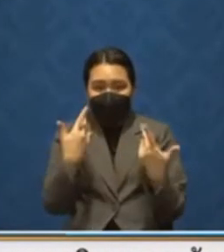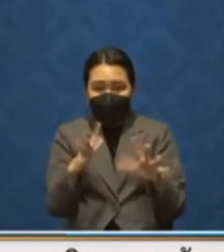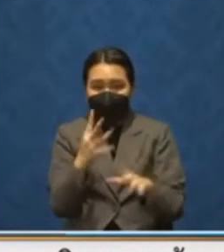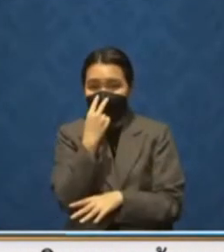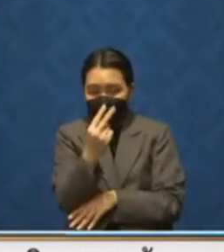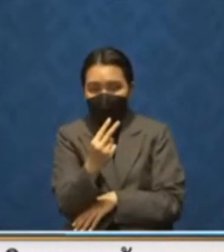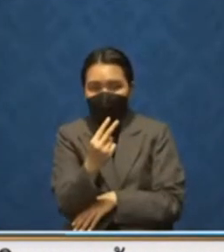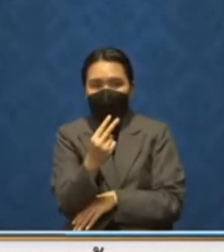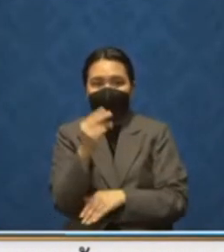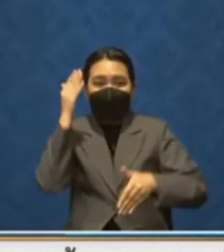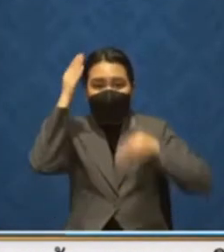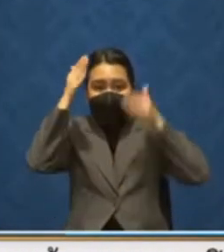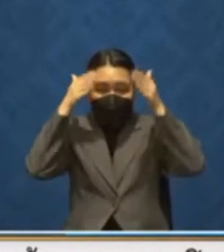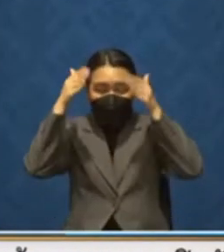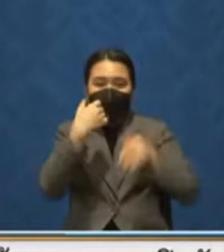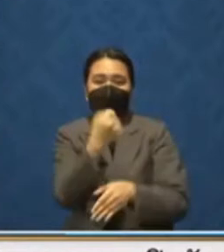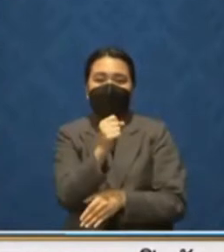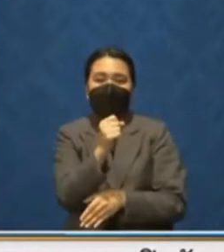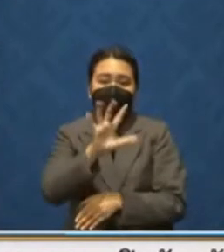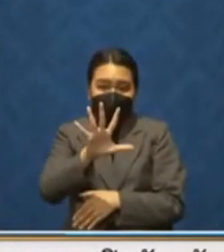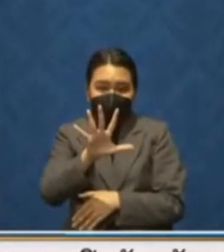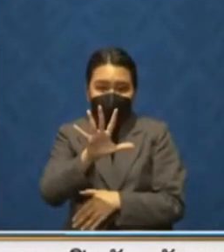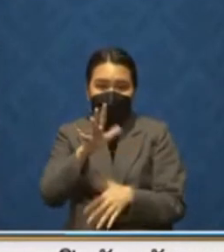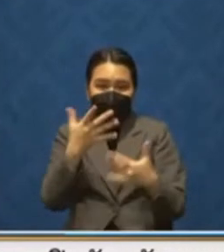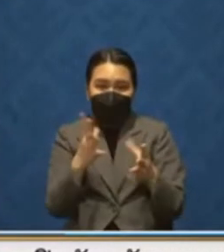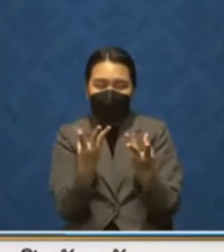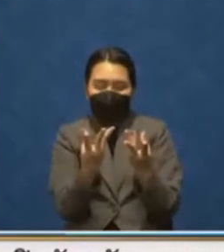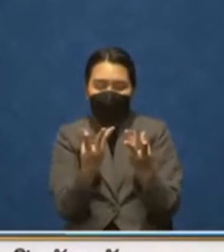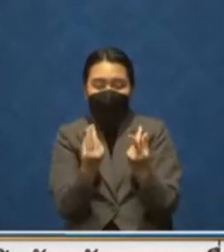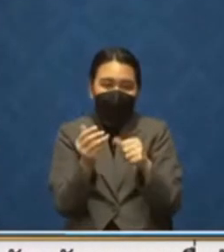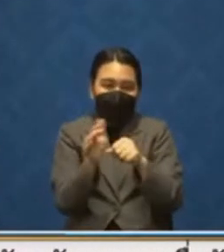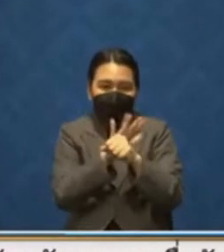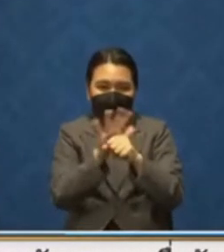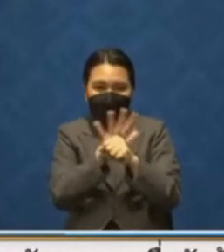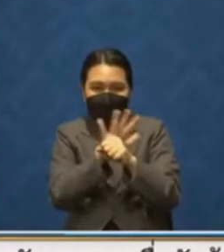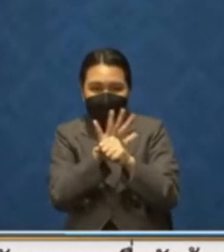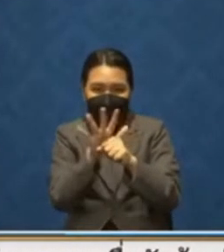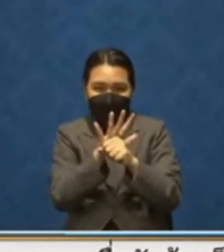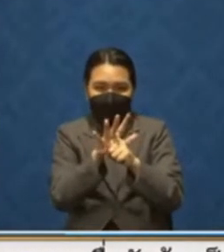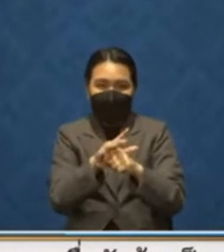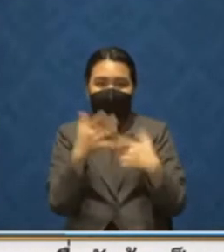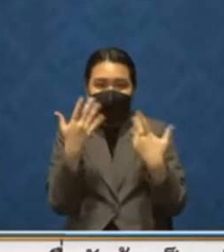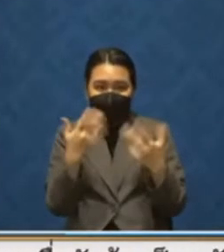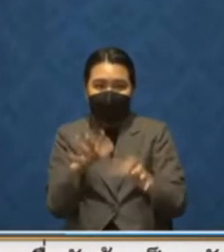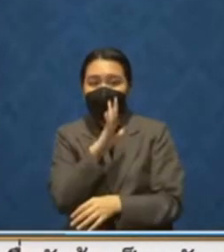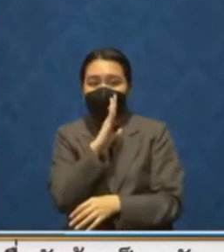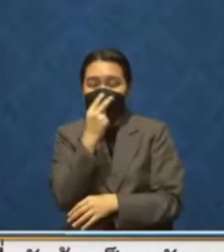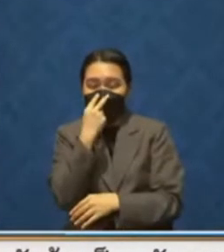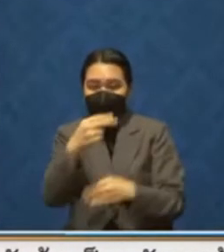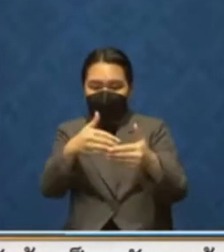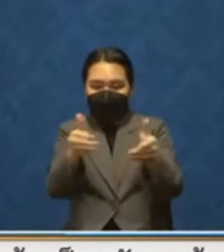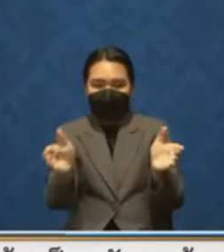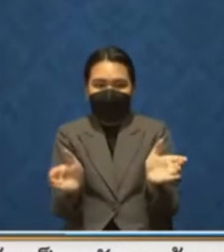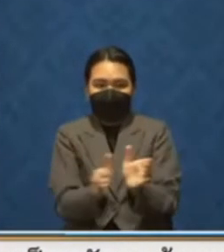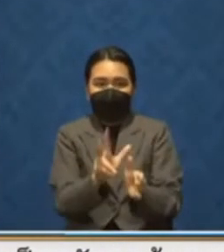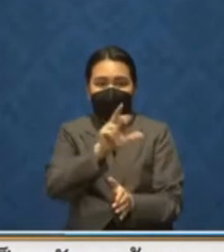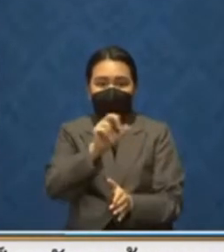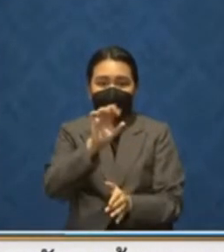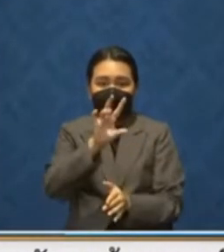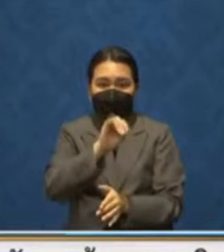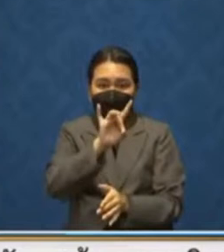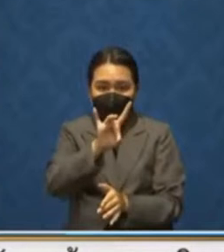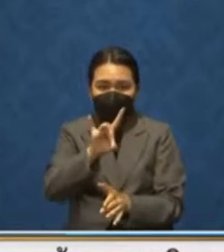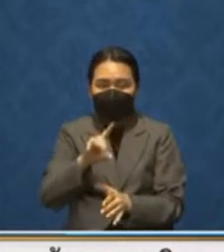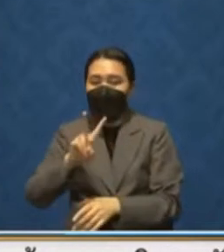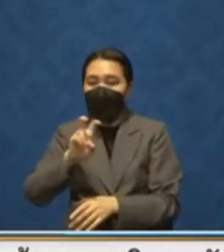มาเลย์ 15บาทในผมเอาตัวเลขกลมก่อนนะครับดูนะครับถ้าเป็นถัง378กับ 235